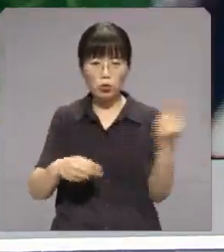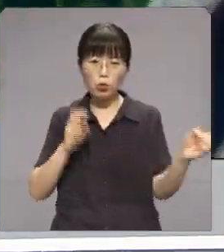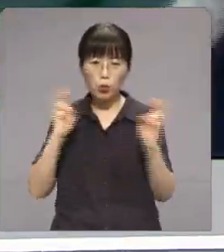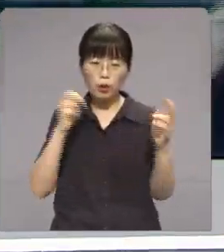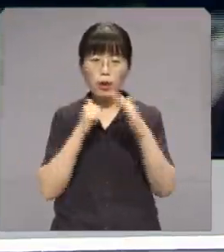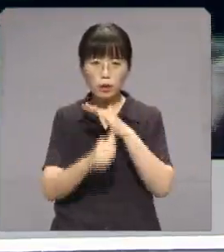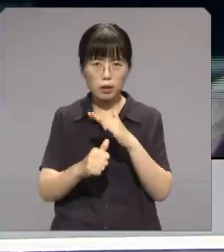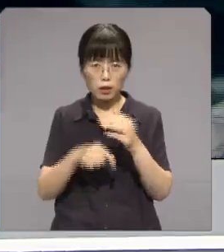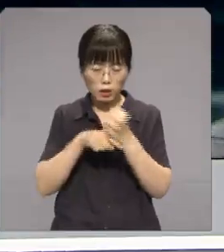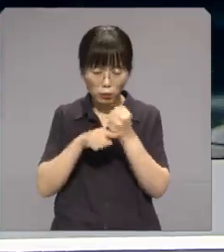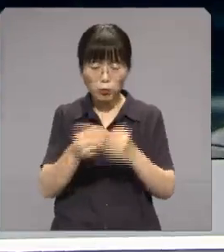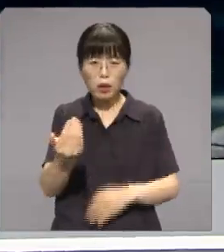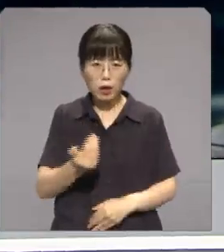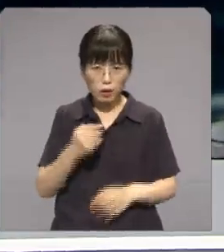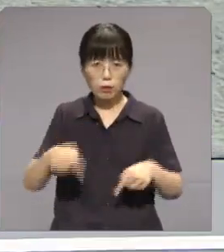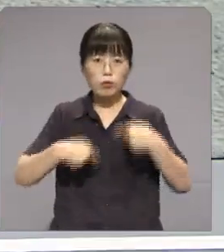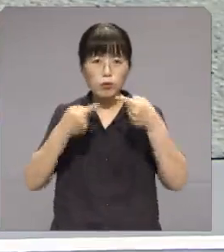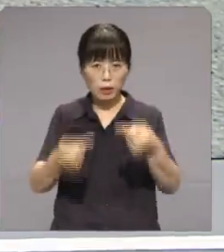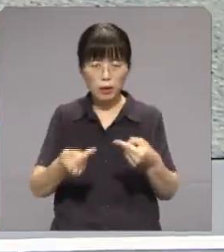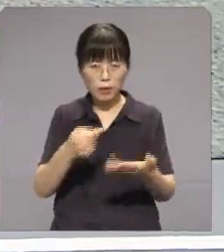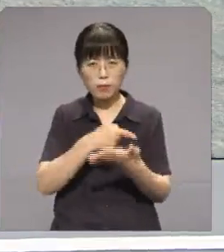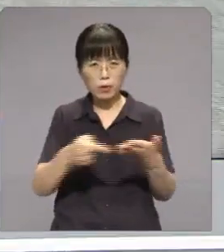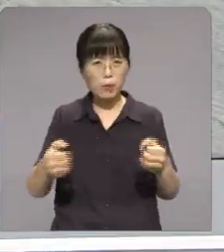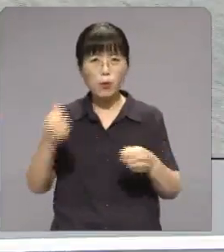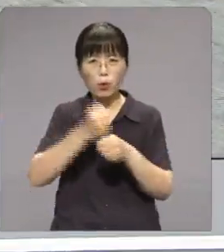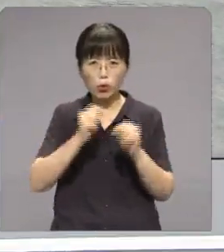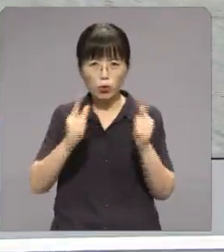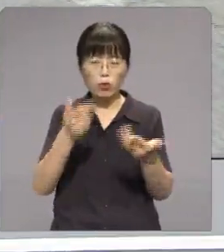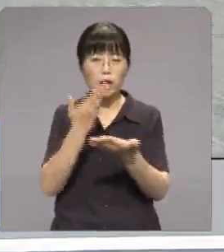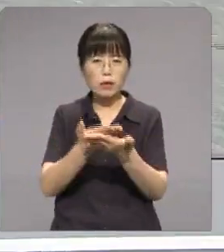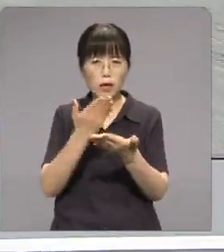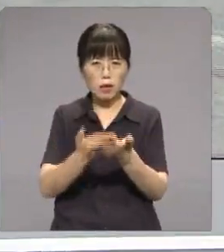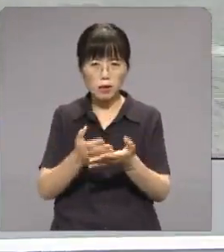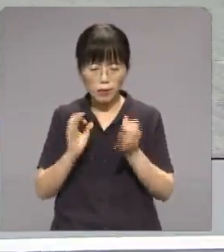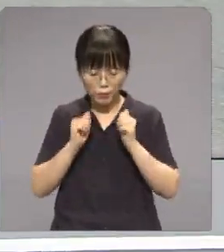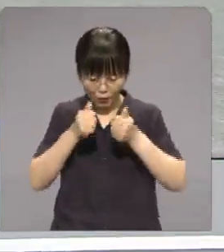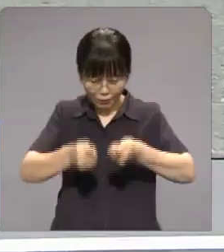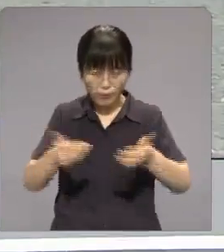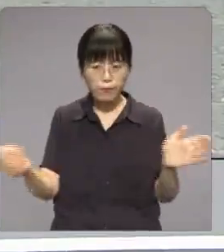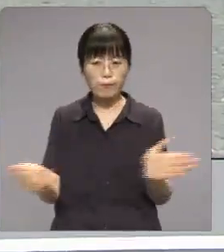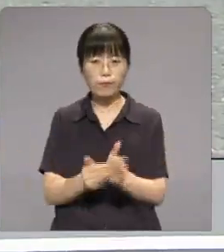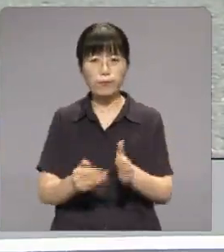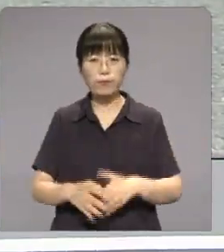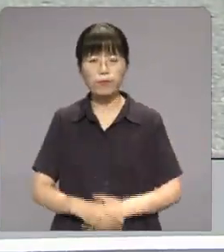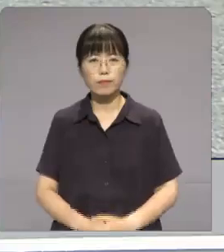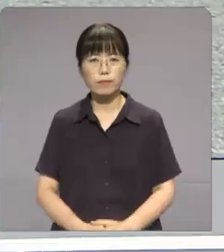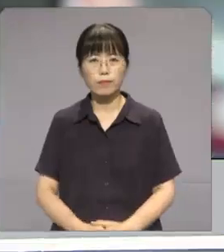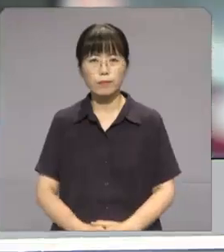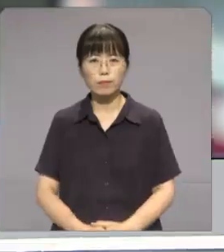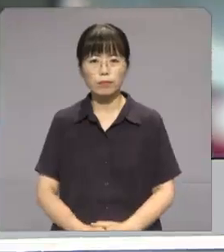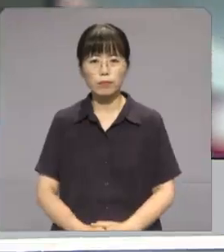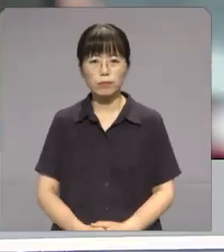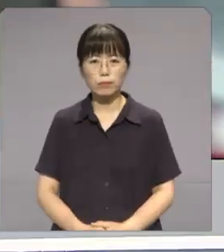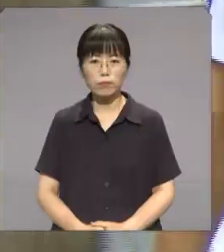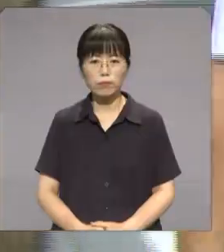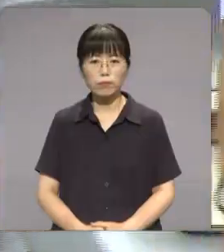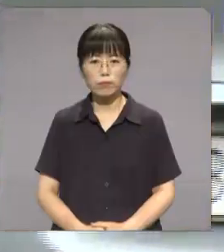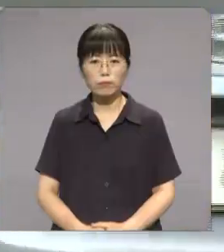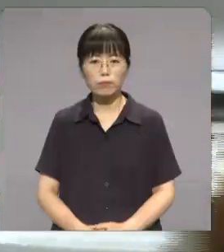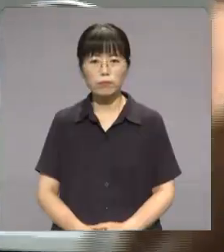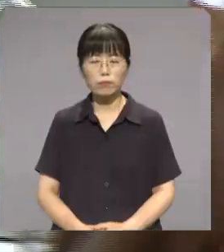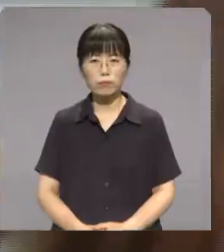회사의 대표는 신문에 앞서 출석하며 피해를 복구할 기회를 달라고 연신 고개를 숙였습니다. 유성훈 기자입니다.